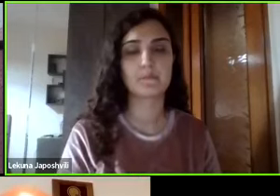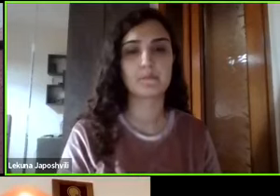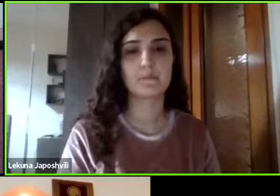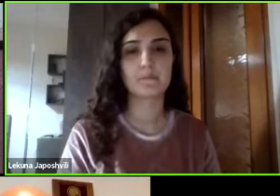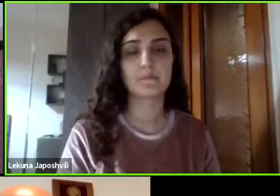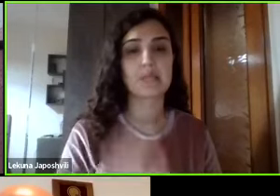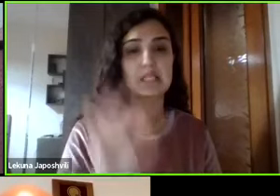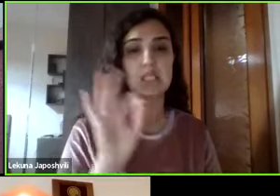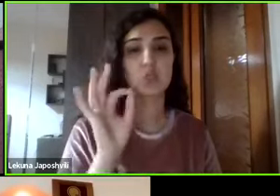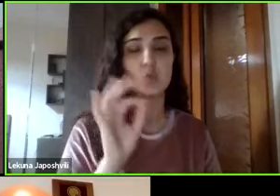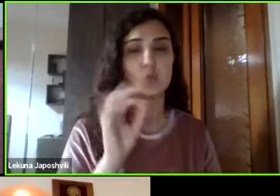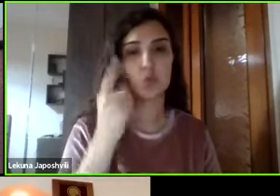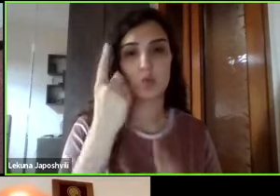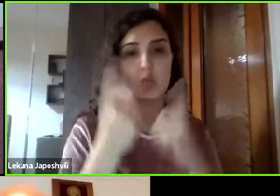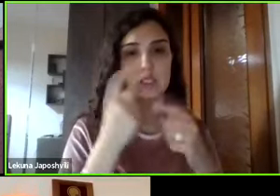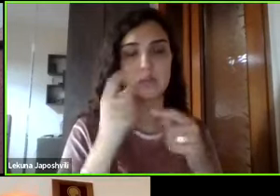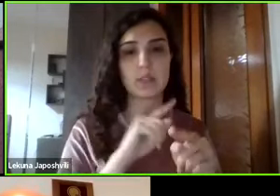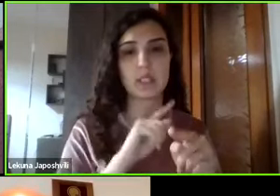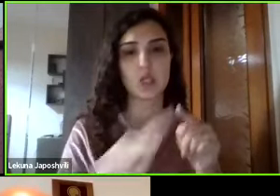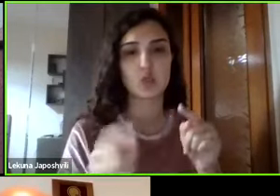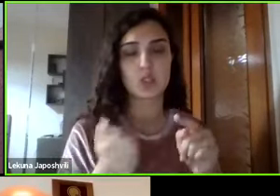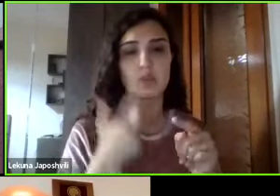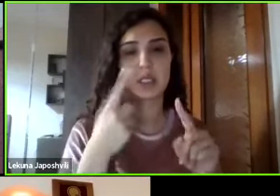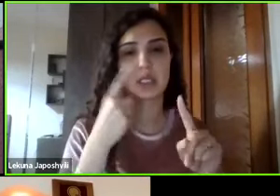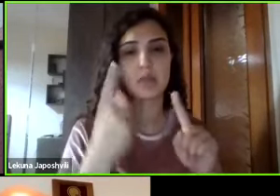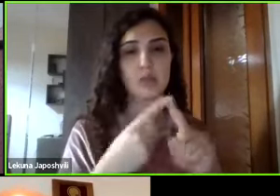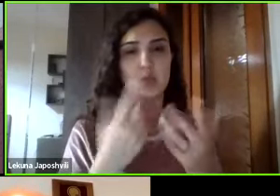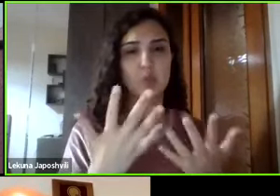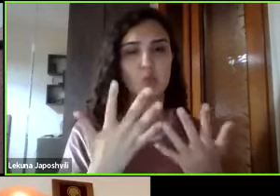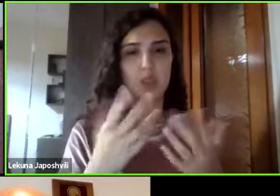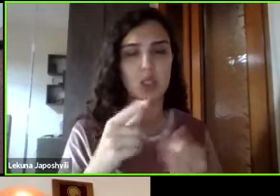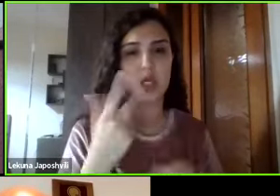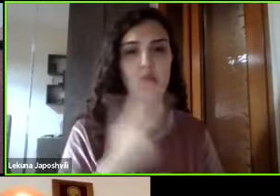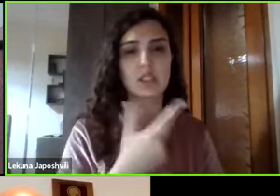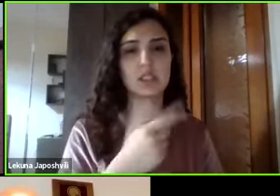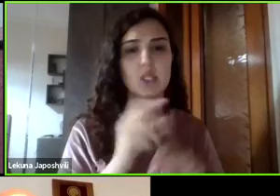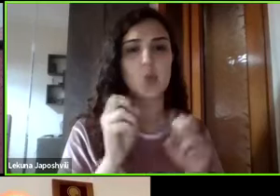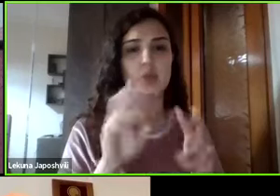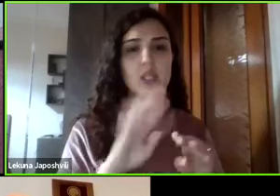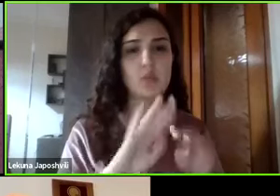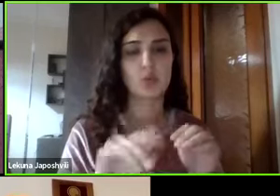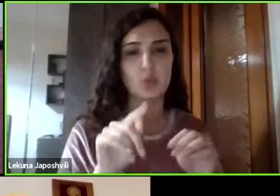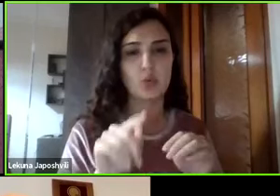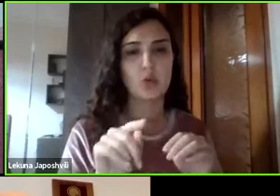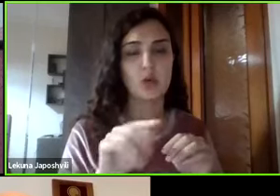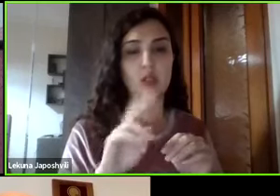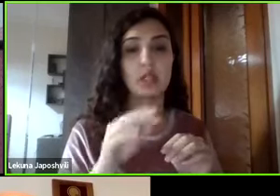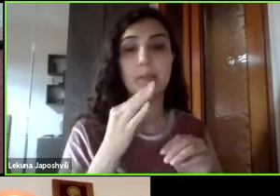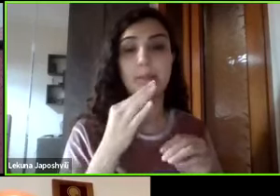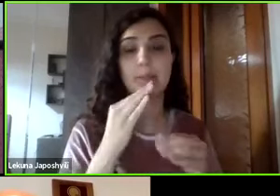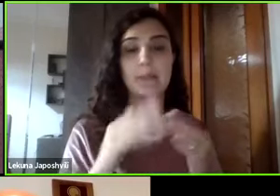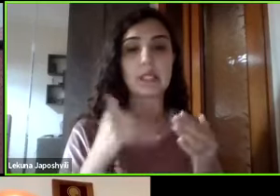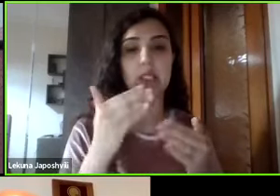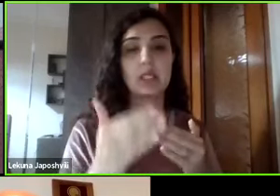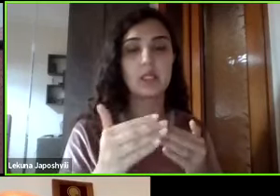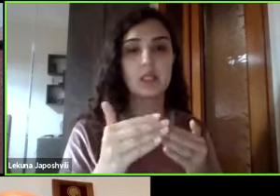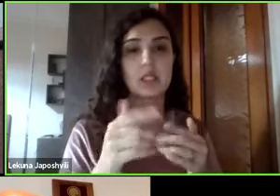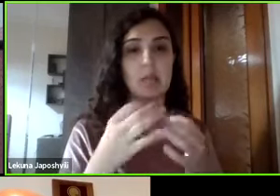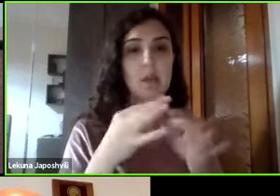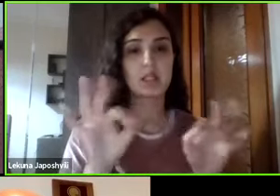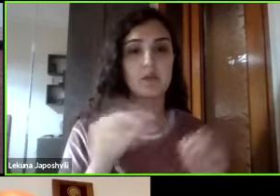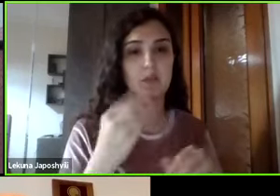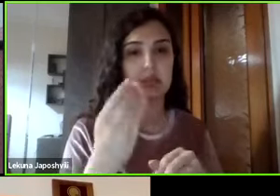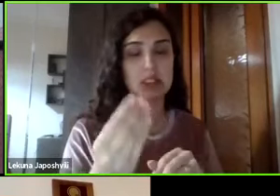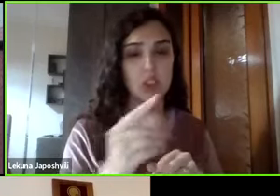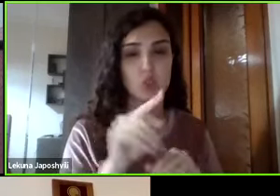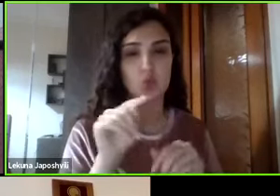სტატისტიკური მონაცემები დააჯამოს, რამდენად ეფექტურია ვაქცინა, რამდენად უსაფრთხოა ვაქცინა. მერე რეგულატორმა მიცეს ნებართვა, რომ ამ